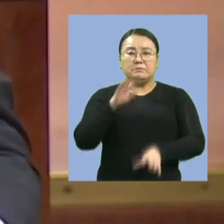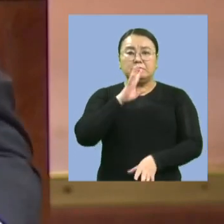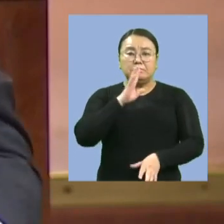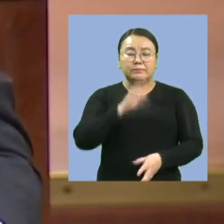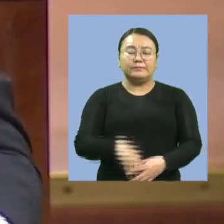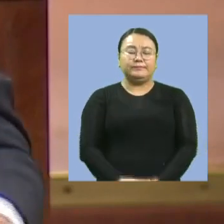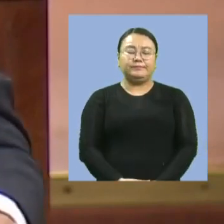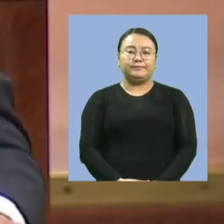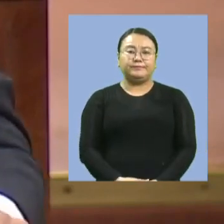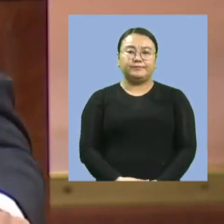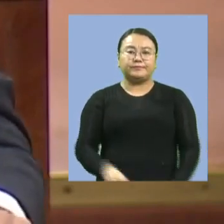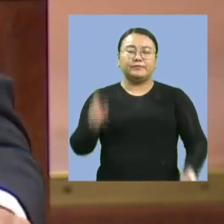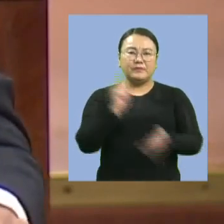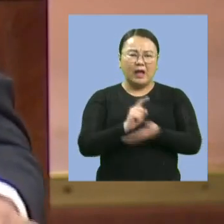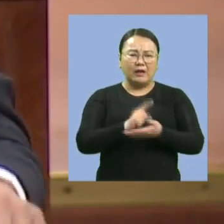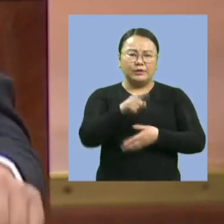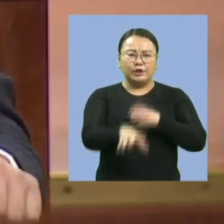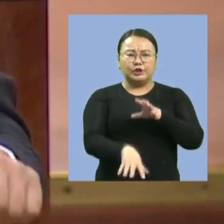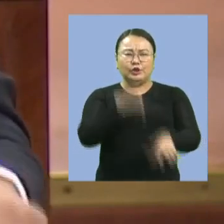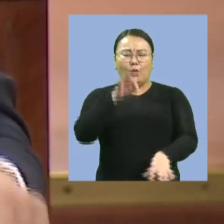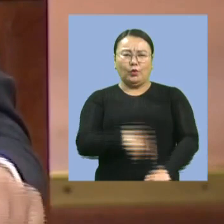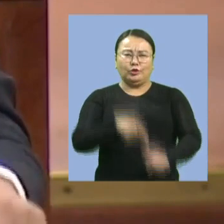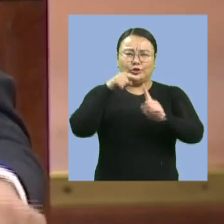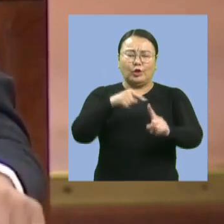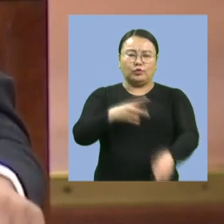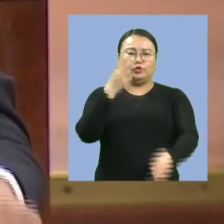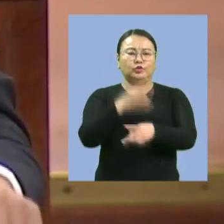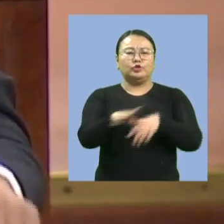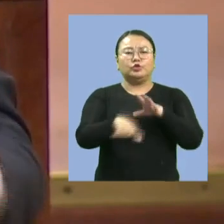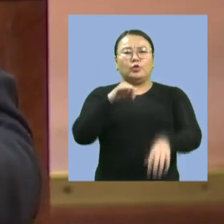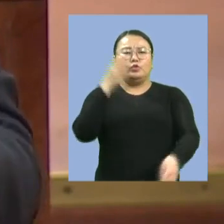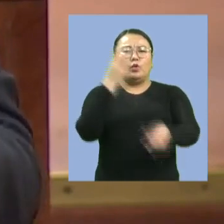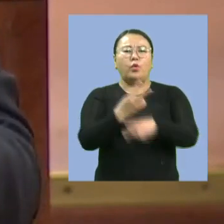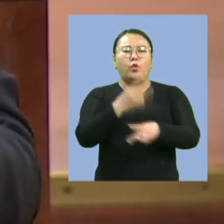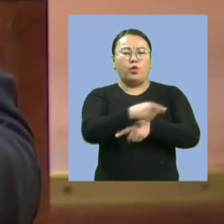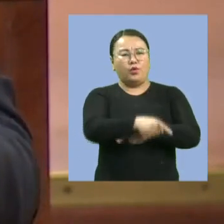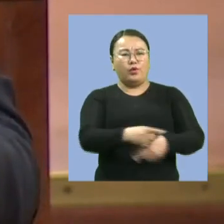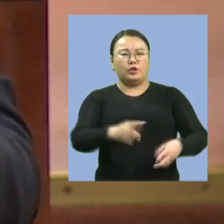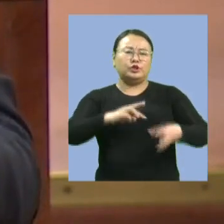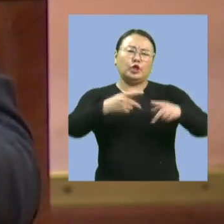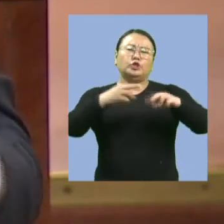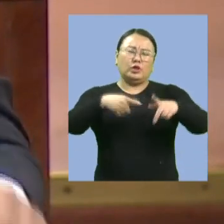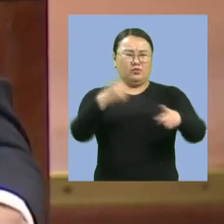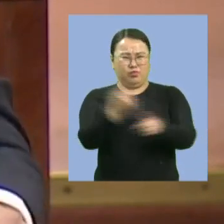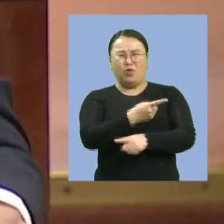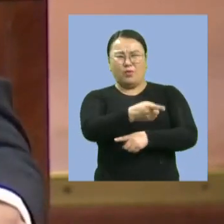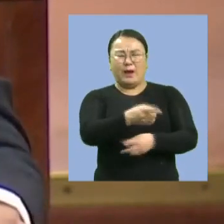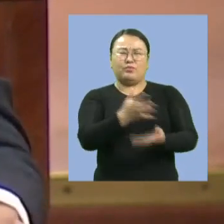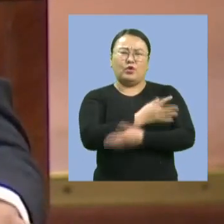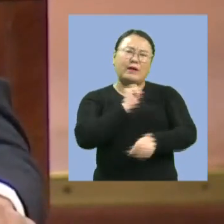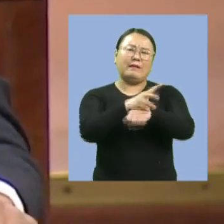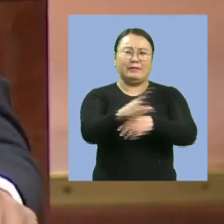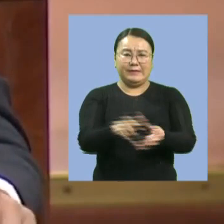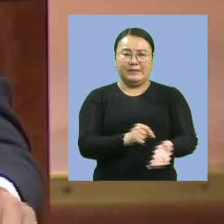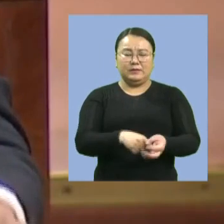ирдэг. Тэгэхээр заавал нэг тэр сонгуулдаа зориулж сонгуулийн хууль өөрчилдөг энэ буруу жишг халуул яасан юм бэ? Энэ